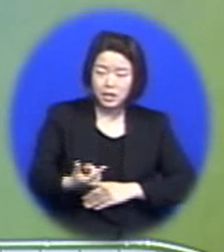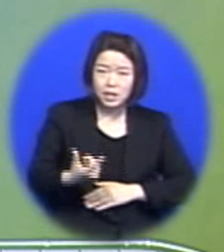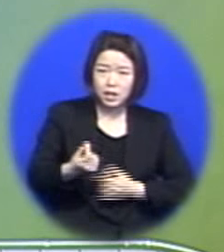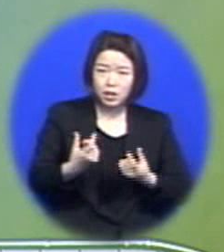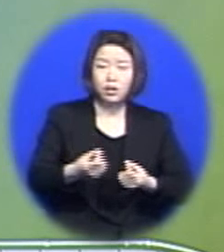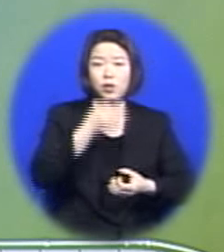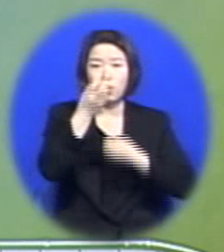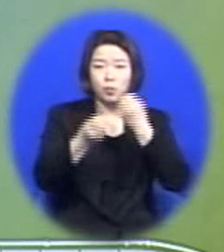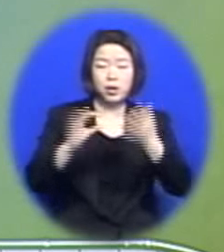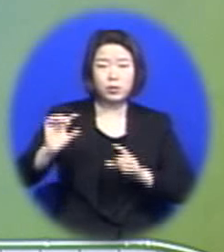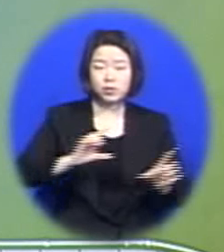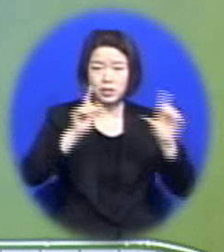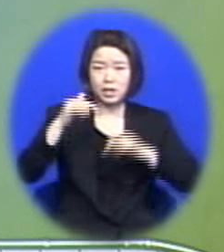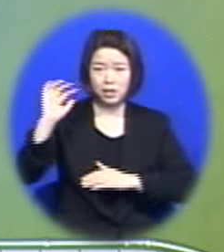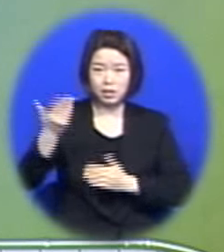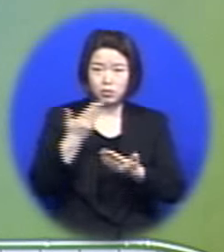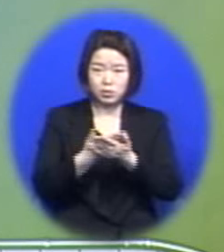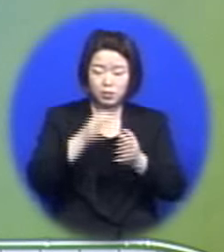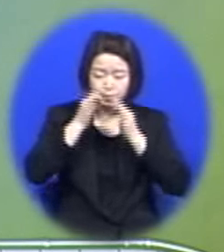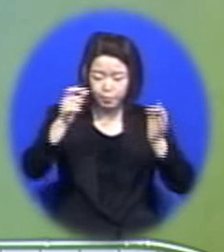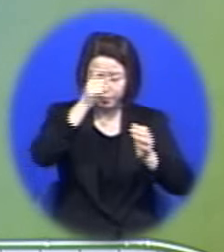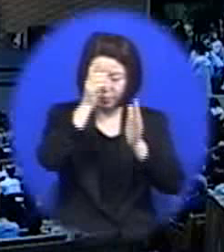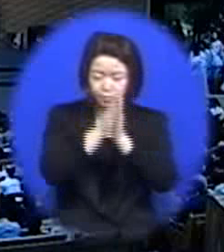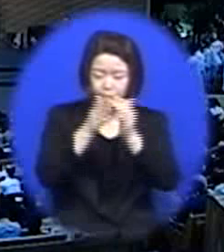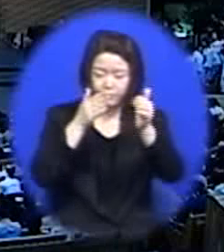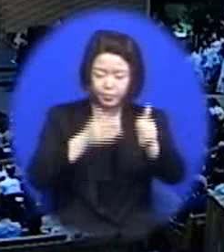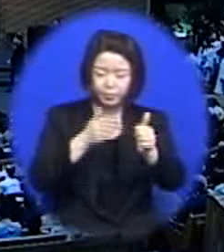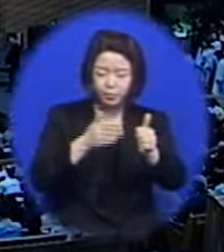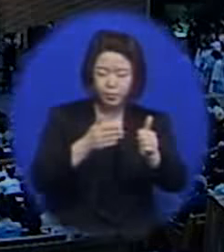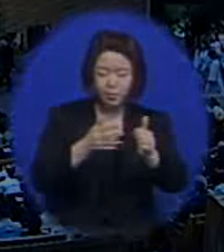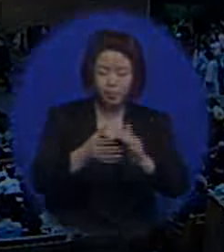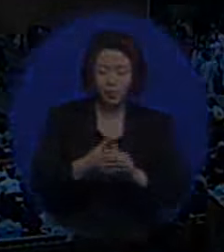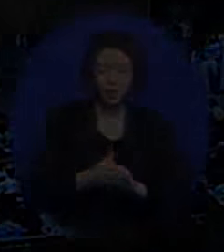살게 해 주옵소서. 통성으로 기도하겠습니다. 은혜와 사랑이 충만하신 아버지 하나님,